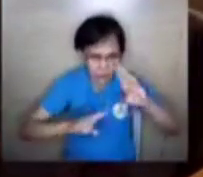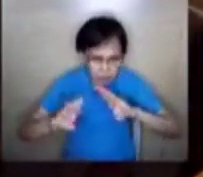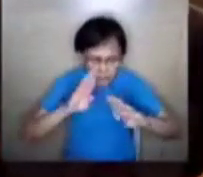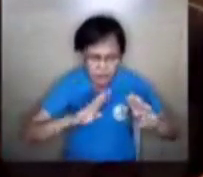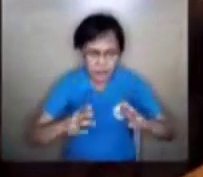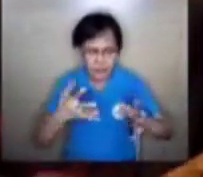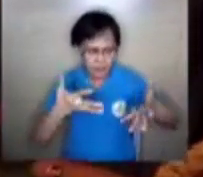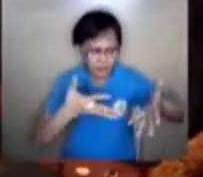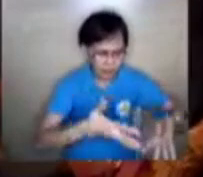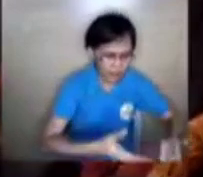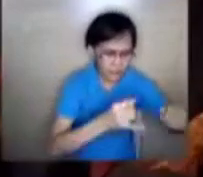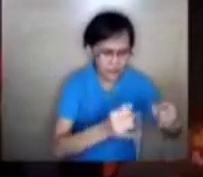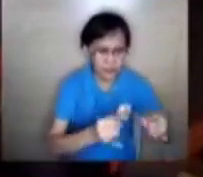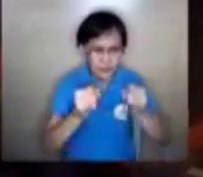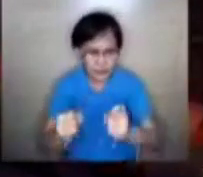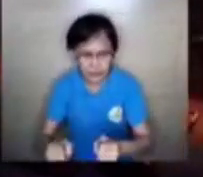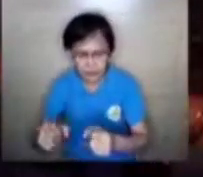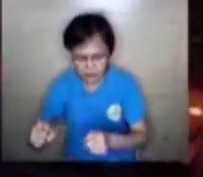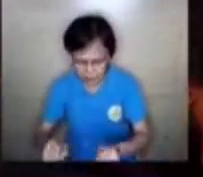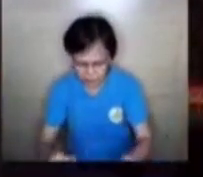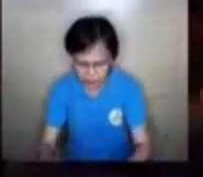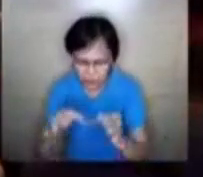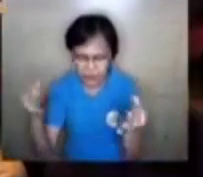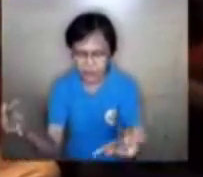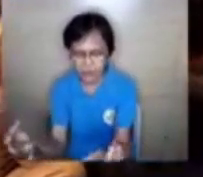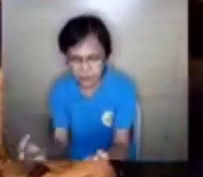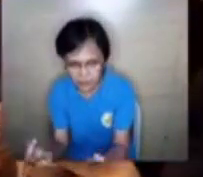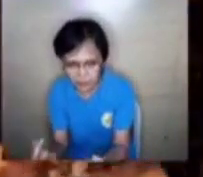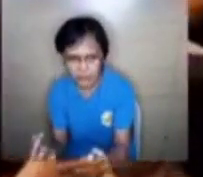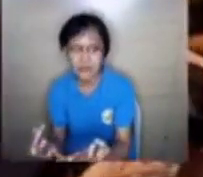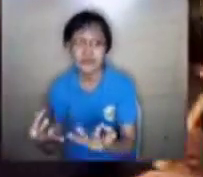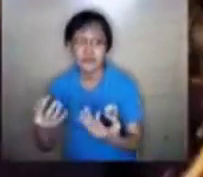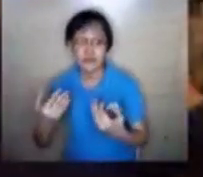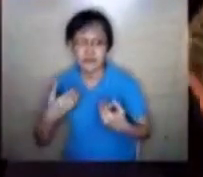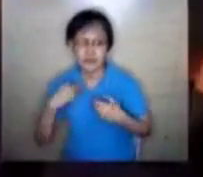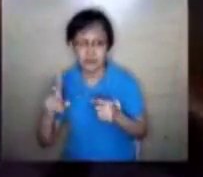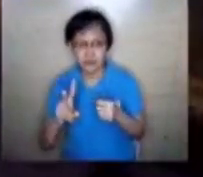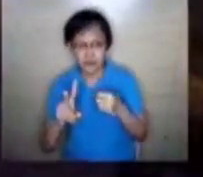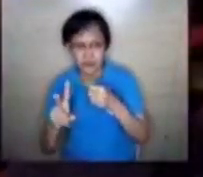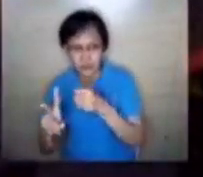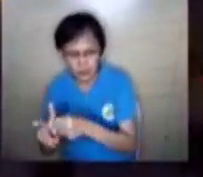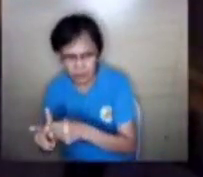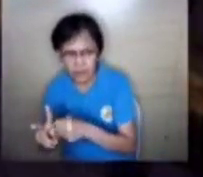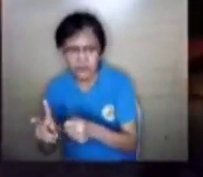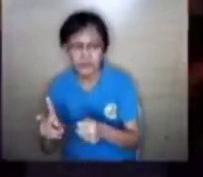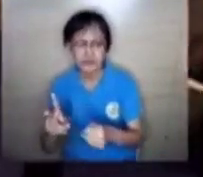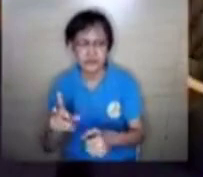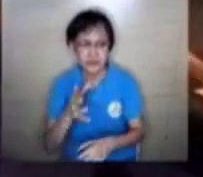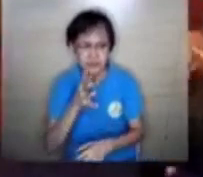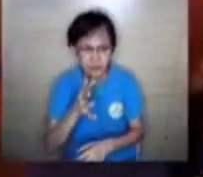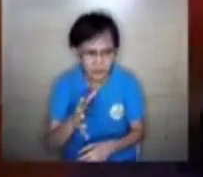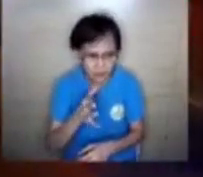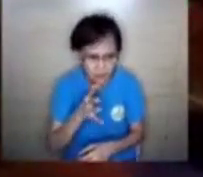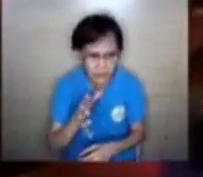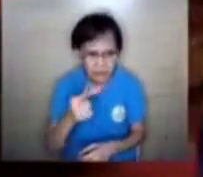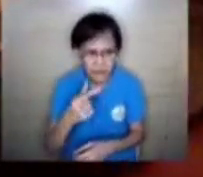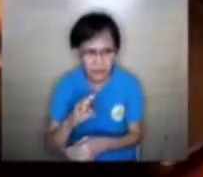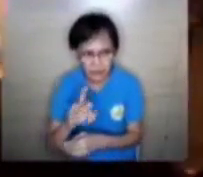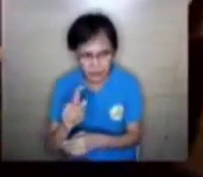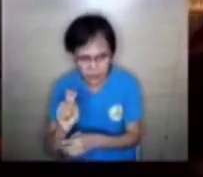individuals, street families, biktima ng VAWSI, teenage mothers, LGBT in